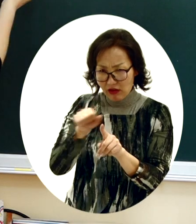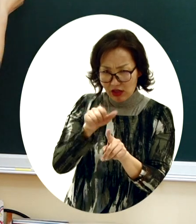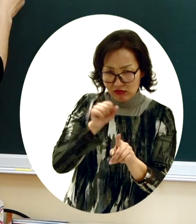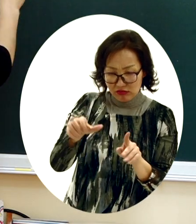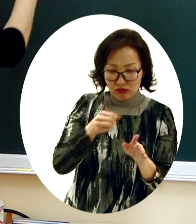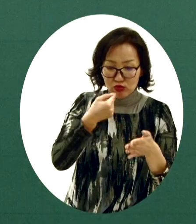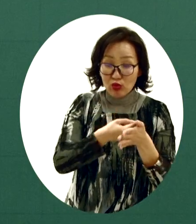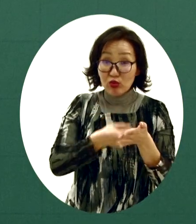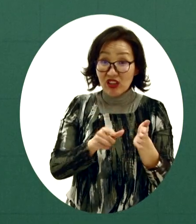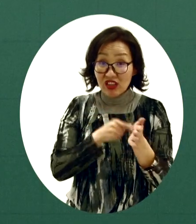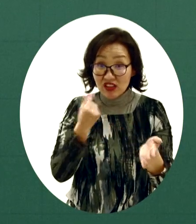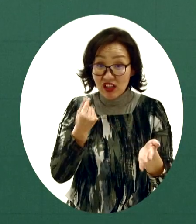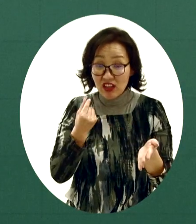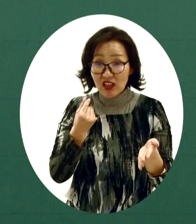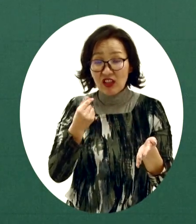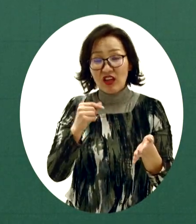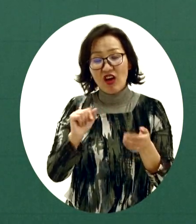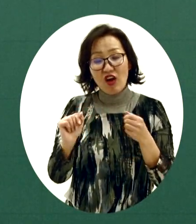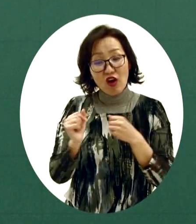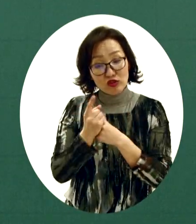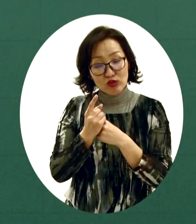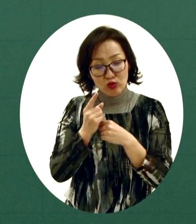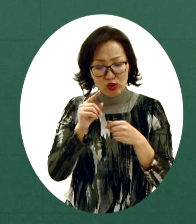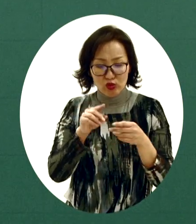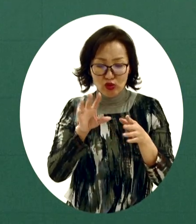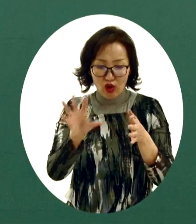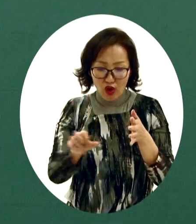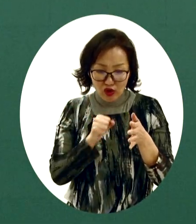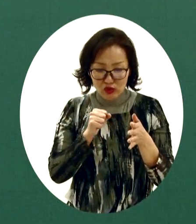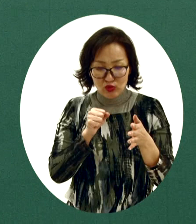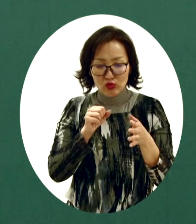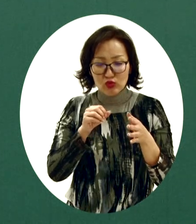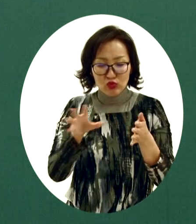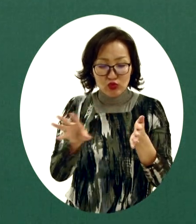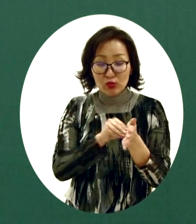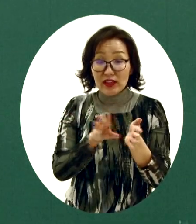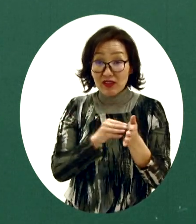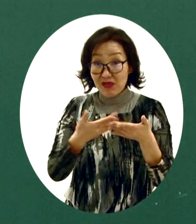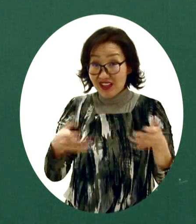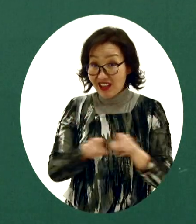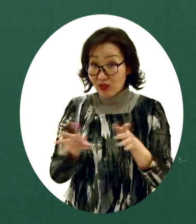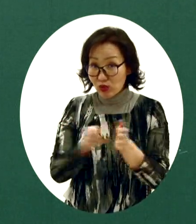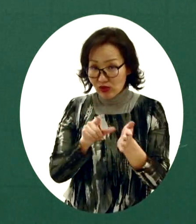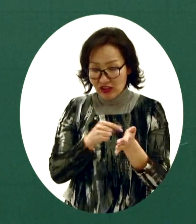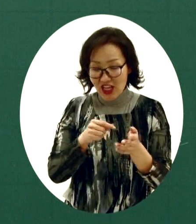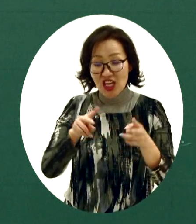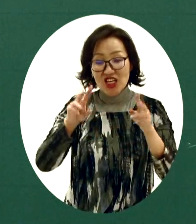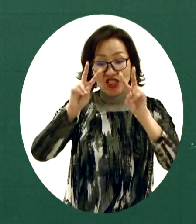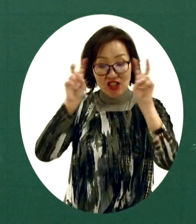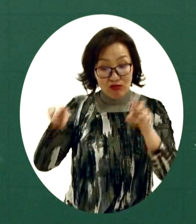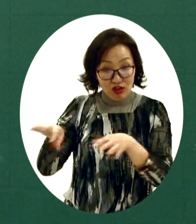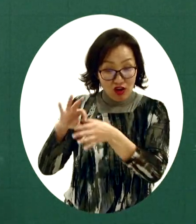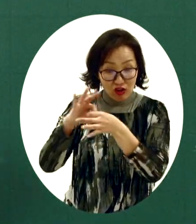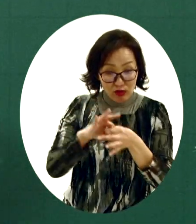цуглуулна. Онцлог зүйлийг олж цуглуулах юм байна. За, дараа нь сэдвтэйгээ